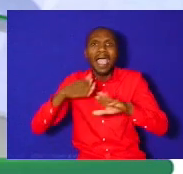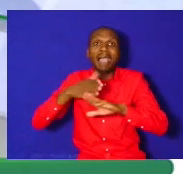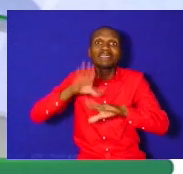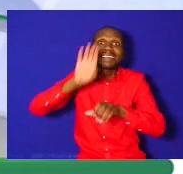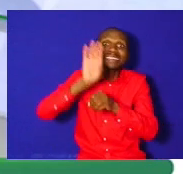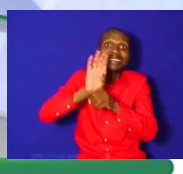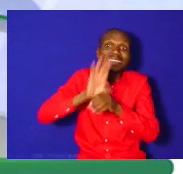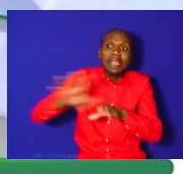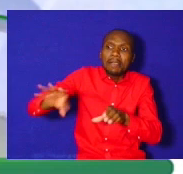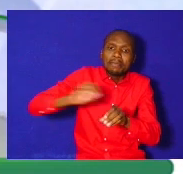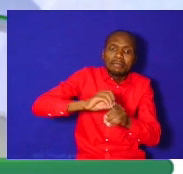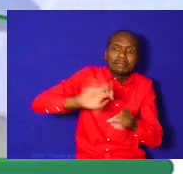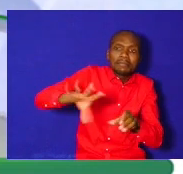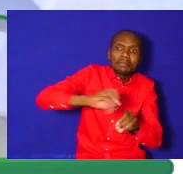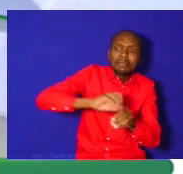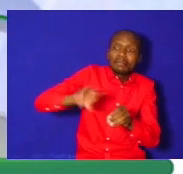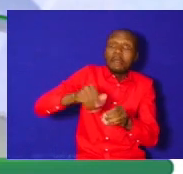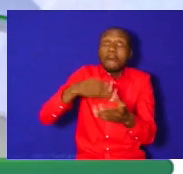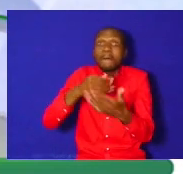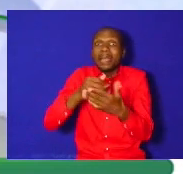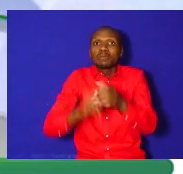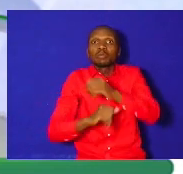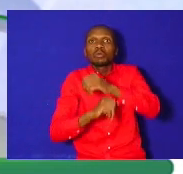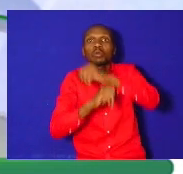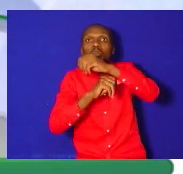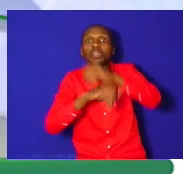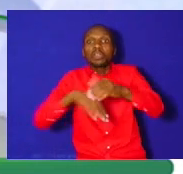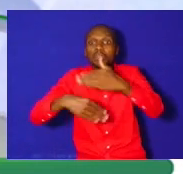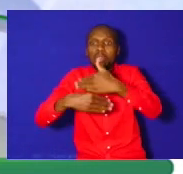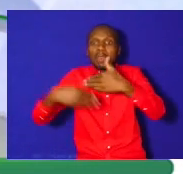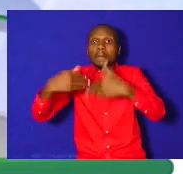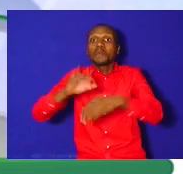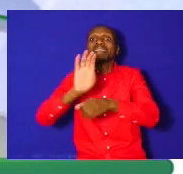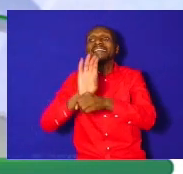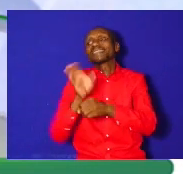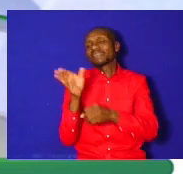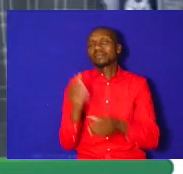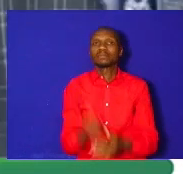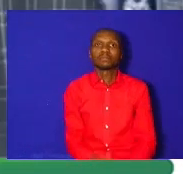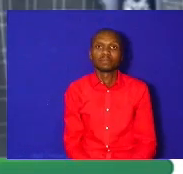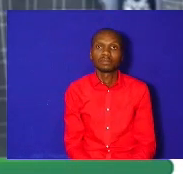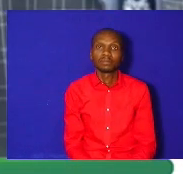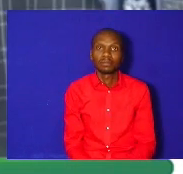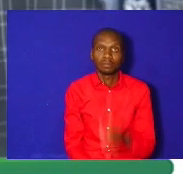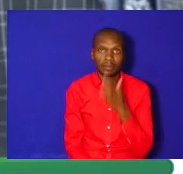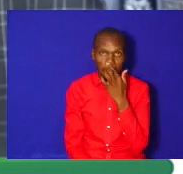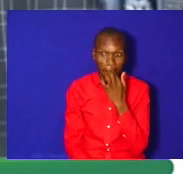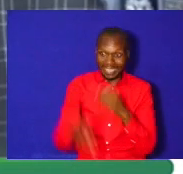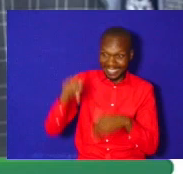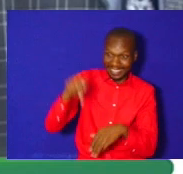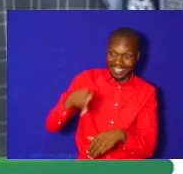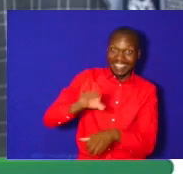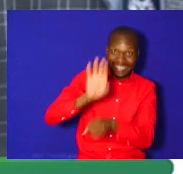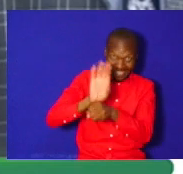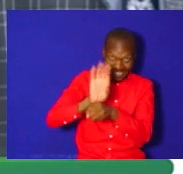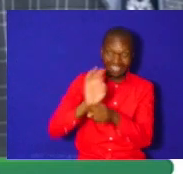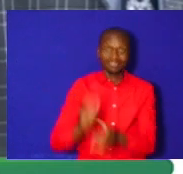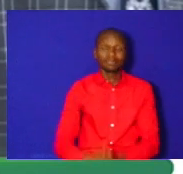togo sangirelia ndiye kwegendrelia no nyina magacho ye kanisa yu I kanisa letu